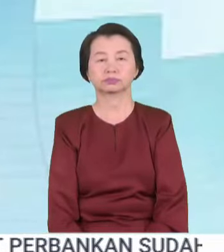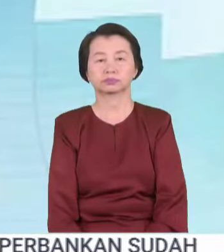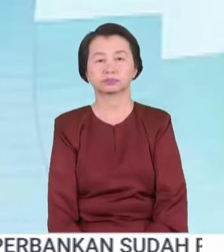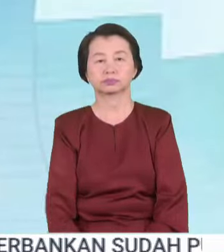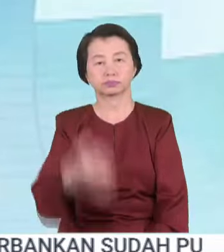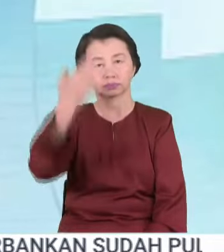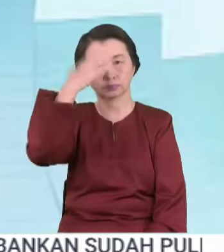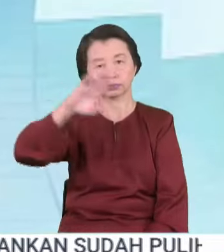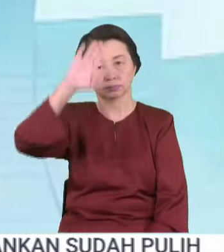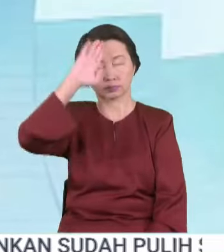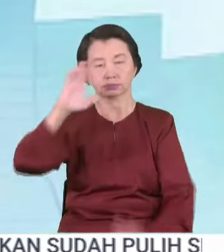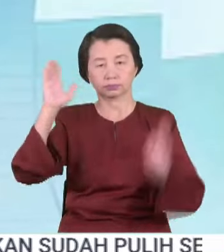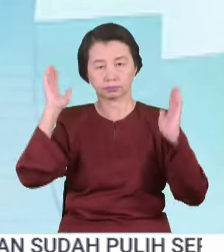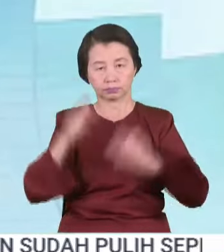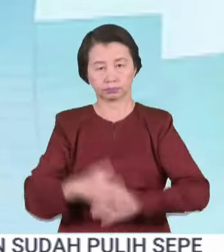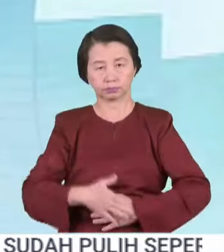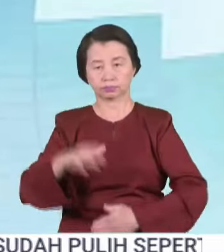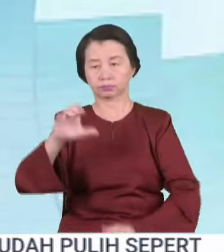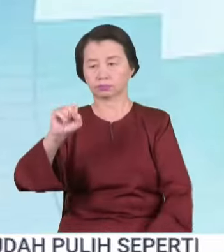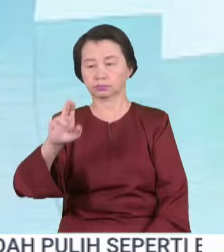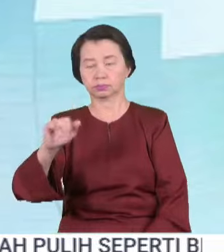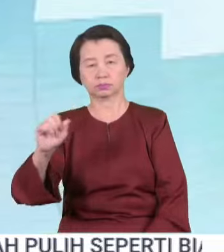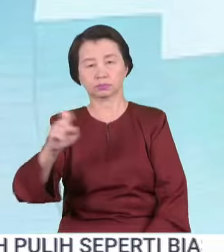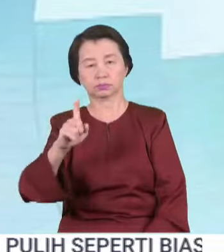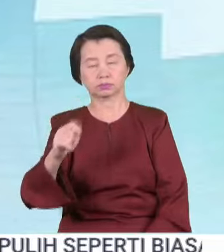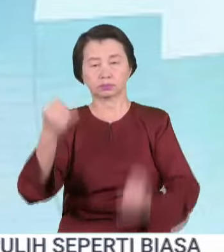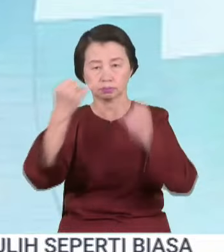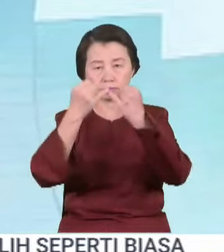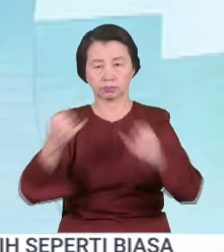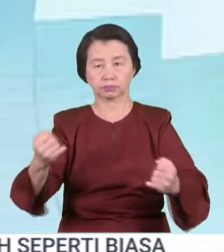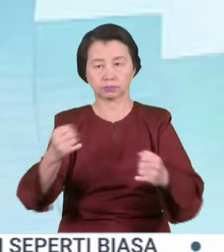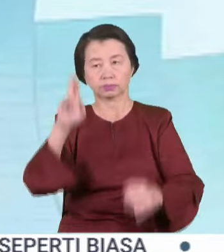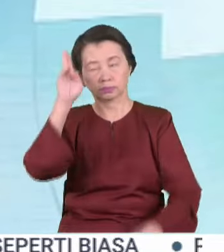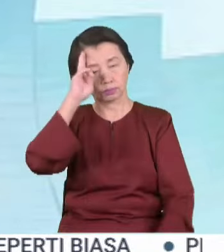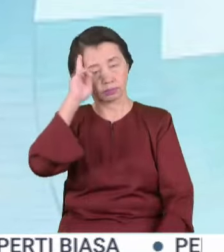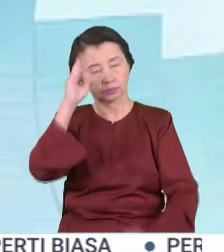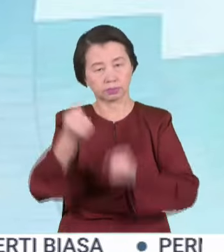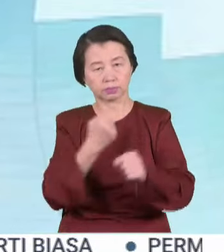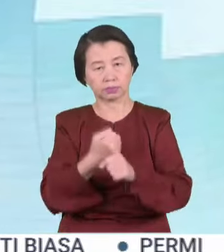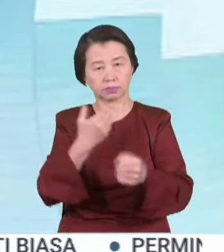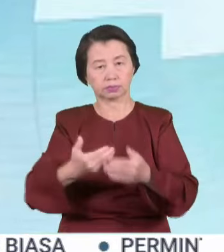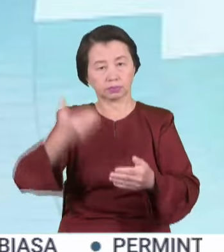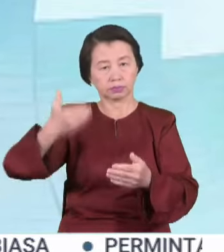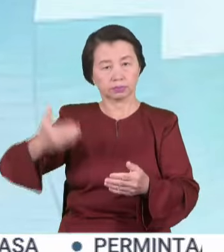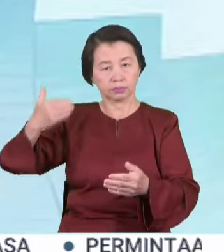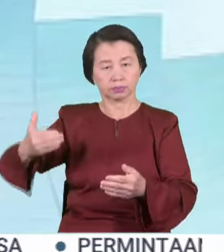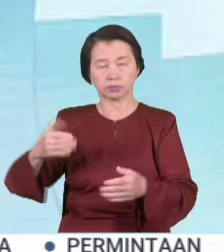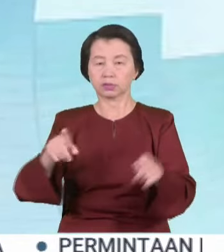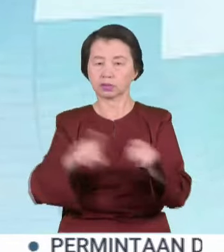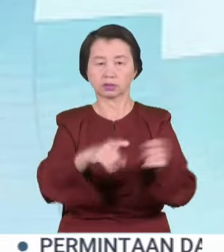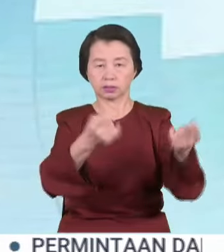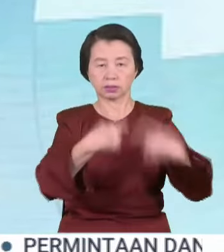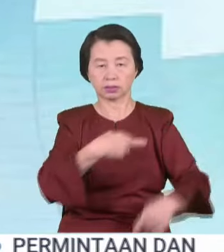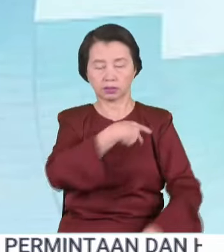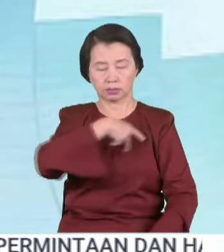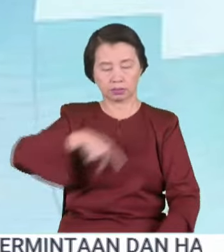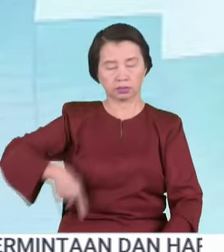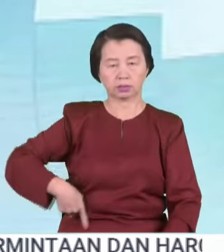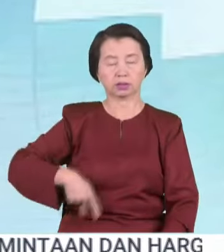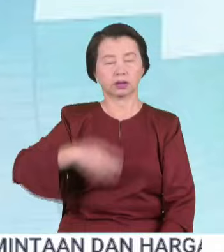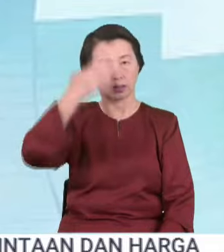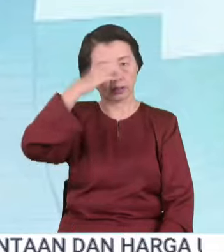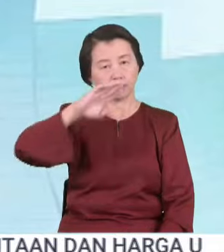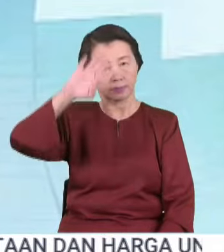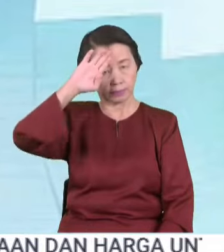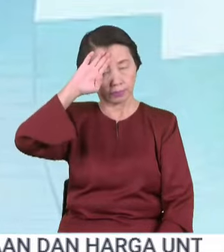Di Perlis, solat sunat Aidilfitri dijalankan di pekarangan Istana Negeri seperti mana tahun sebelum ini. Ia turut dihadiri oleh Raja Perlis, Tuanku